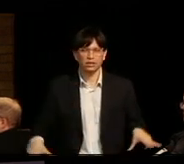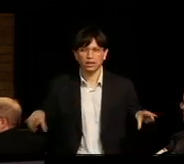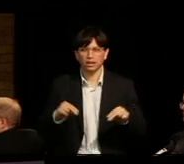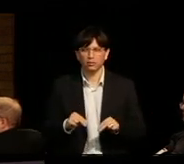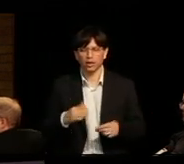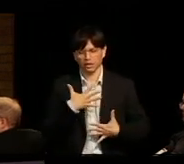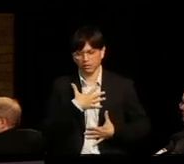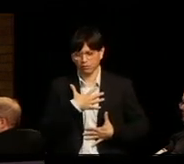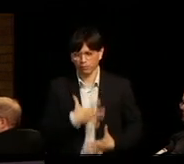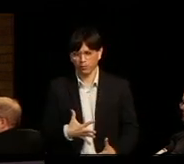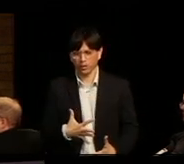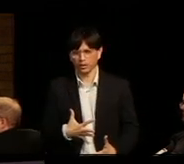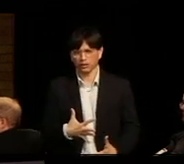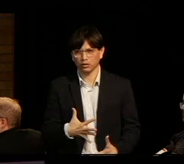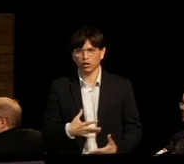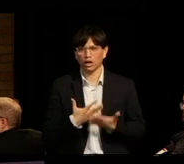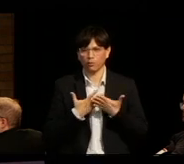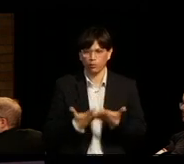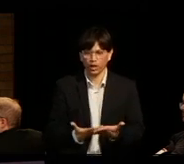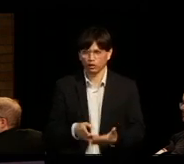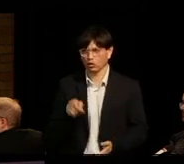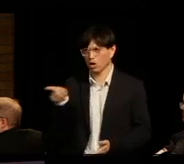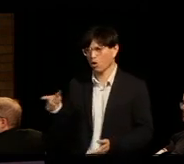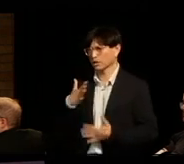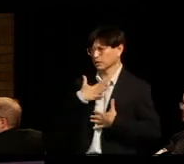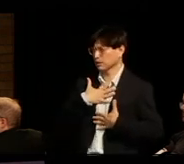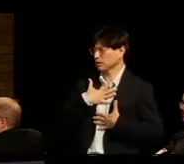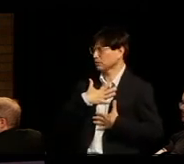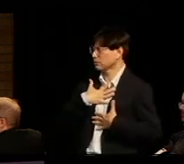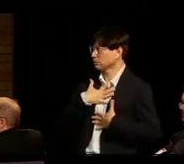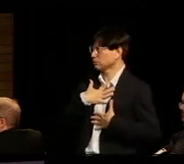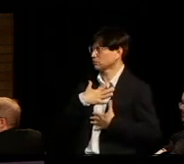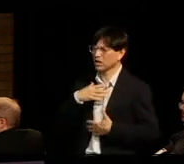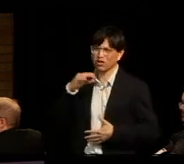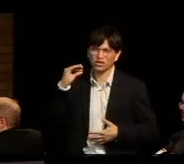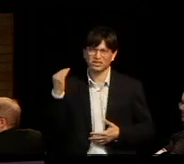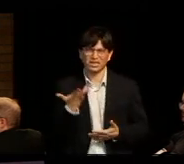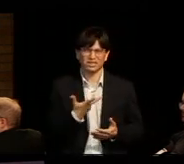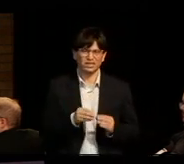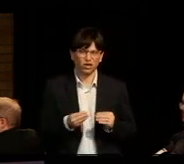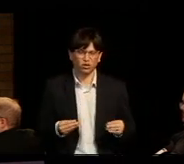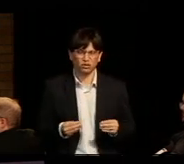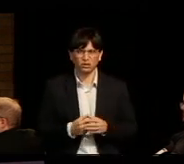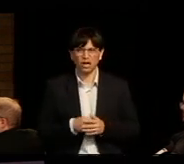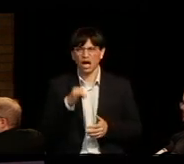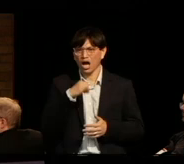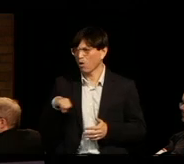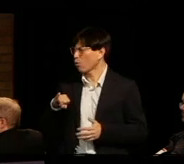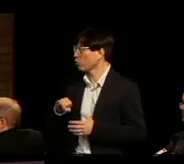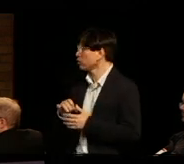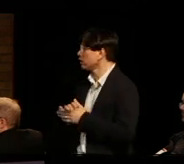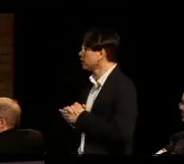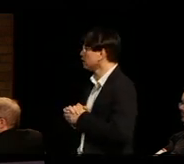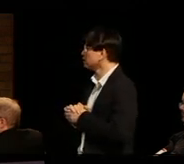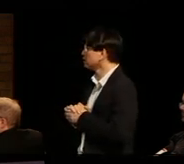sentimenti che il brano del Vangelo ha suscitato in me e possiamo dire qualsiasi cosa no allora è utile a volte un'alfabetizzazione